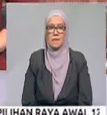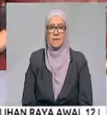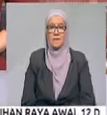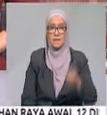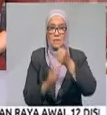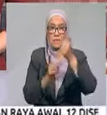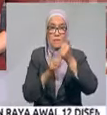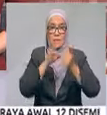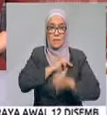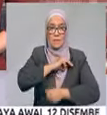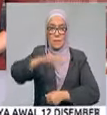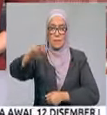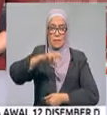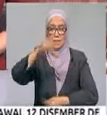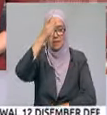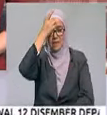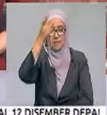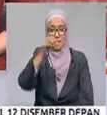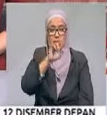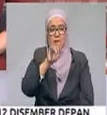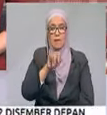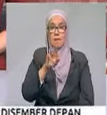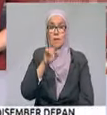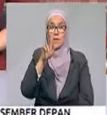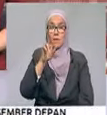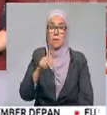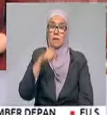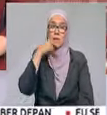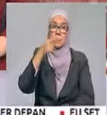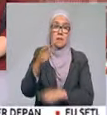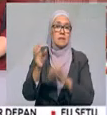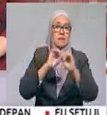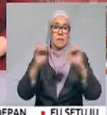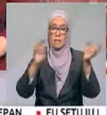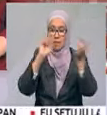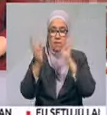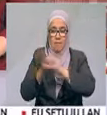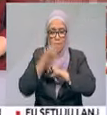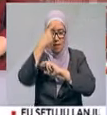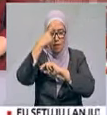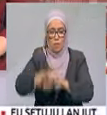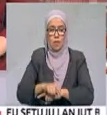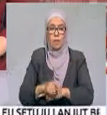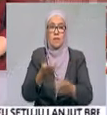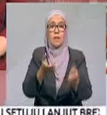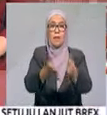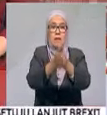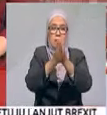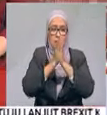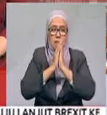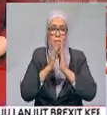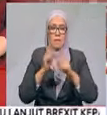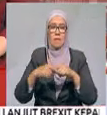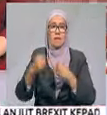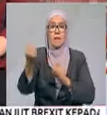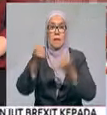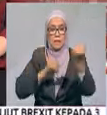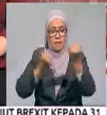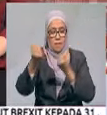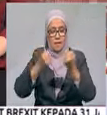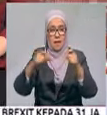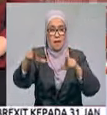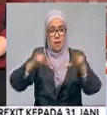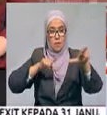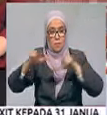Timbalan Menteri Pengangkutan Datuk Kamarudin Jaafar menegaskan tiada sebarang perubahan dasar bagi permohonan pembaharuan lesen memandu lori. Serentak